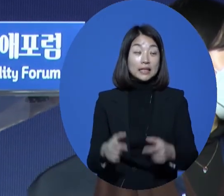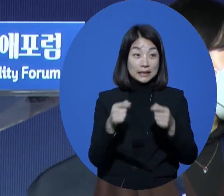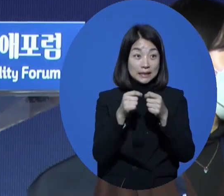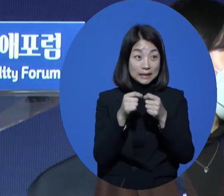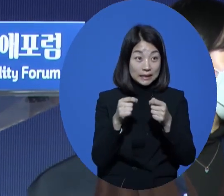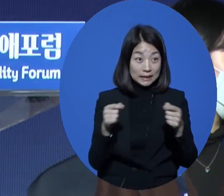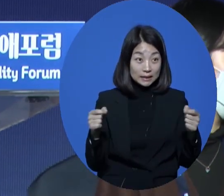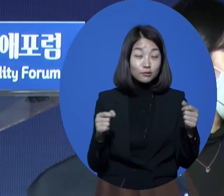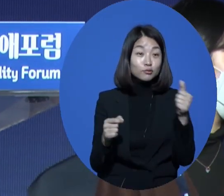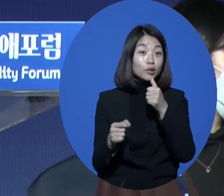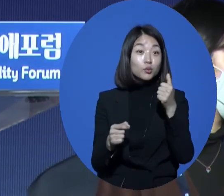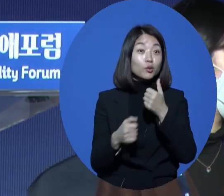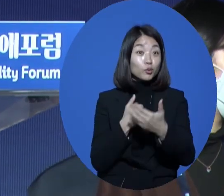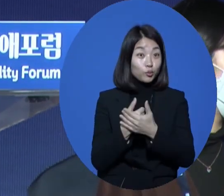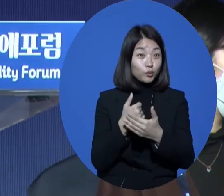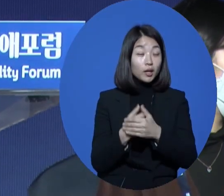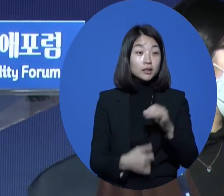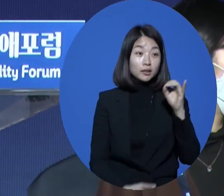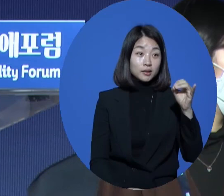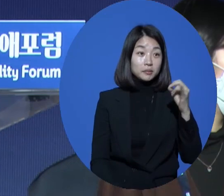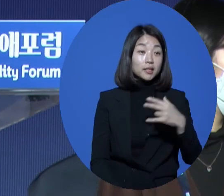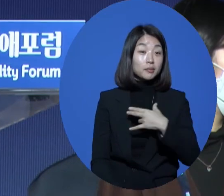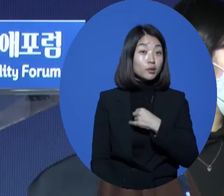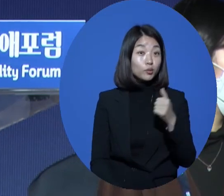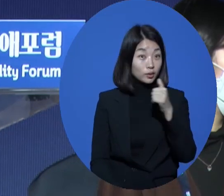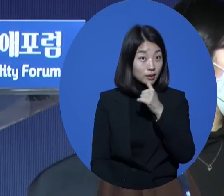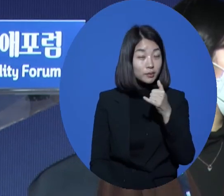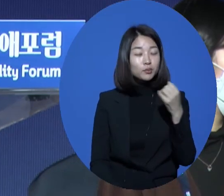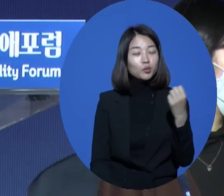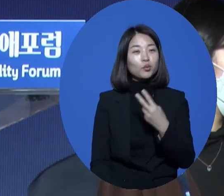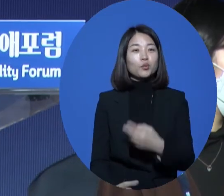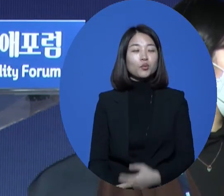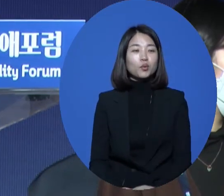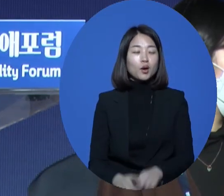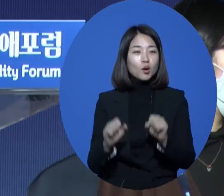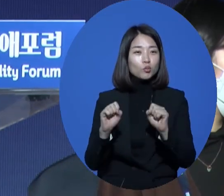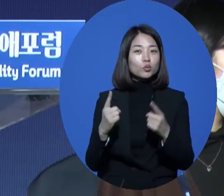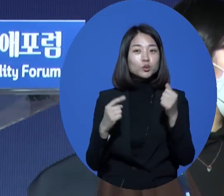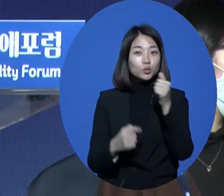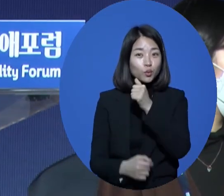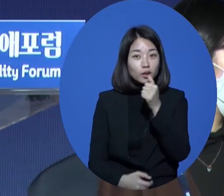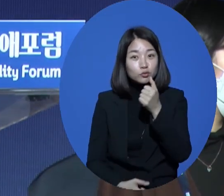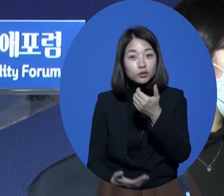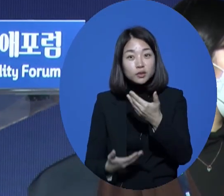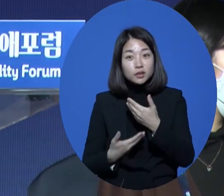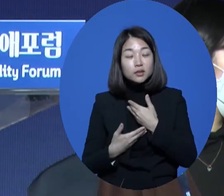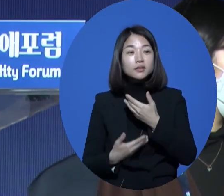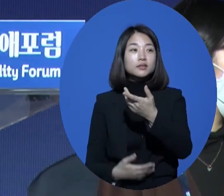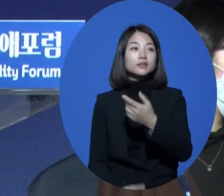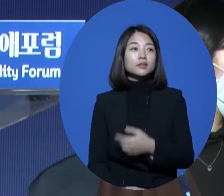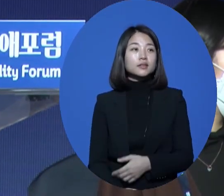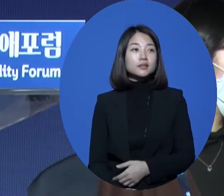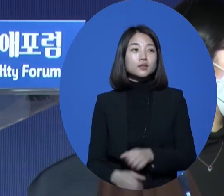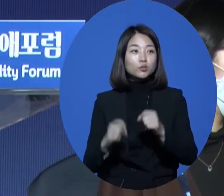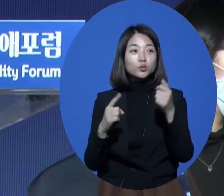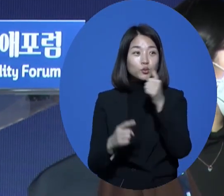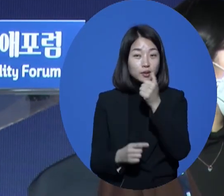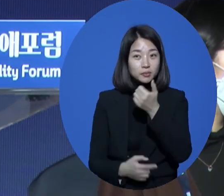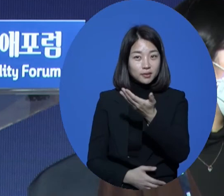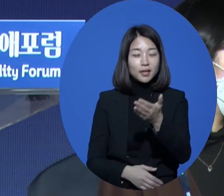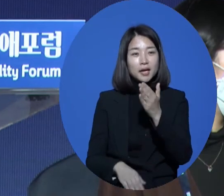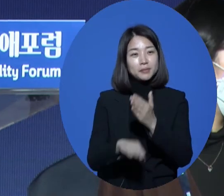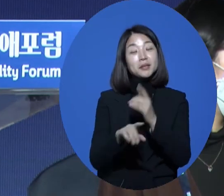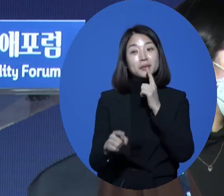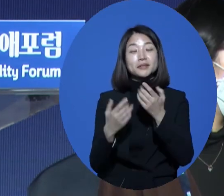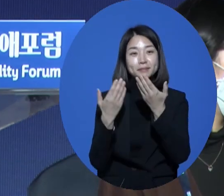수어 통역에 힘써주신 전영미, 김효정 통역사님, 그리고 동시통역으로 원활한 소통에 힘써주신 동시통역사님들께도